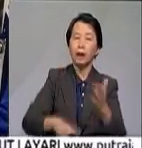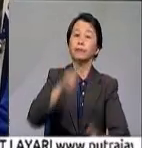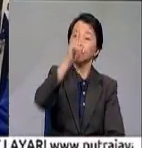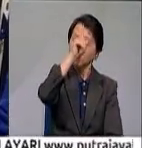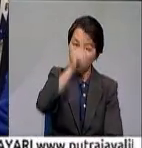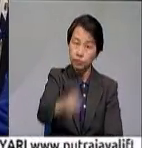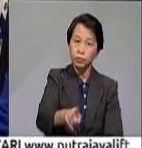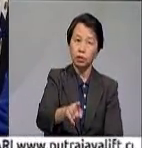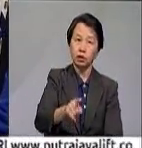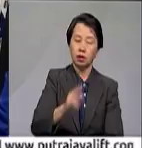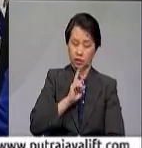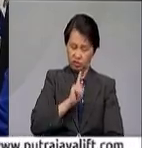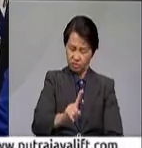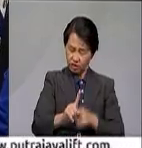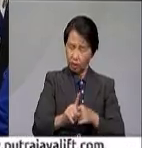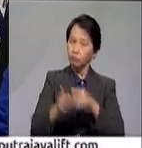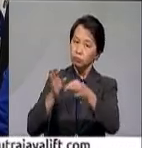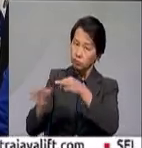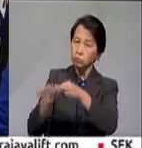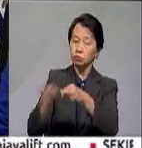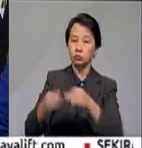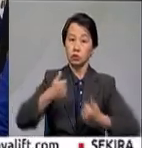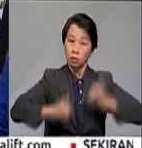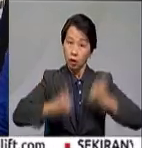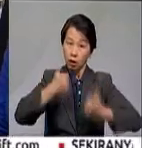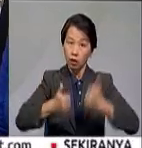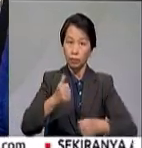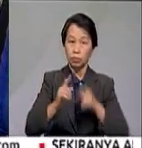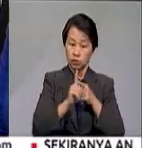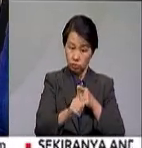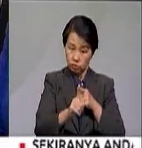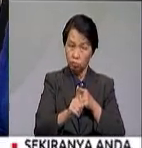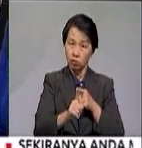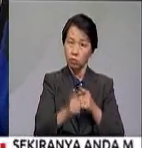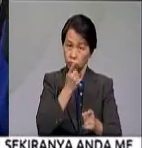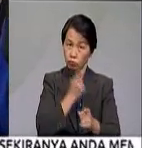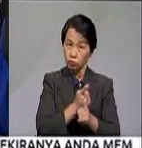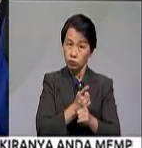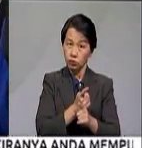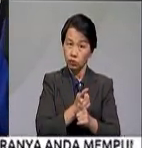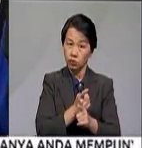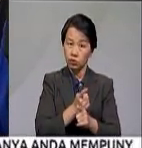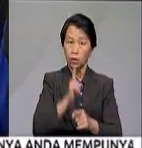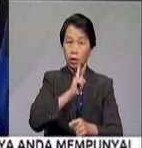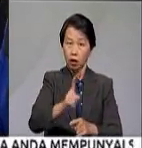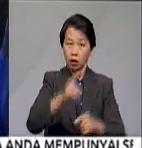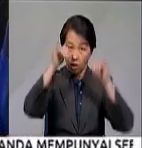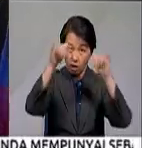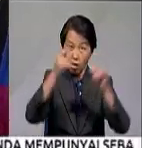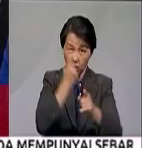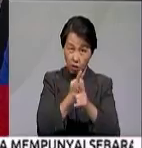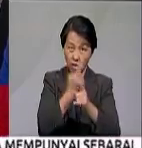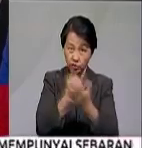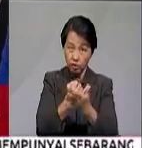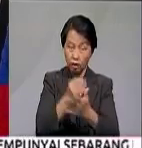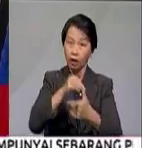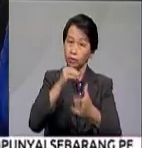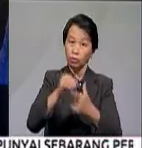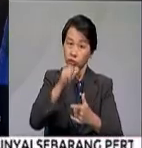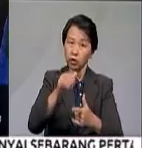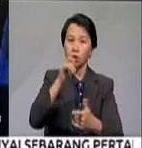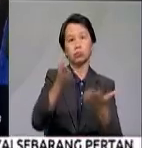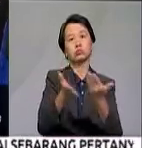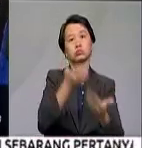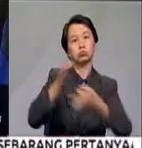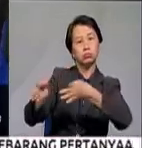sebenarnya agama Islam, sama ada agama Islam itu adalah agama teroris ataupun tidak.